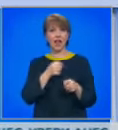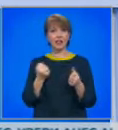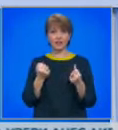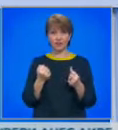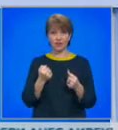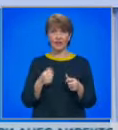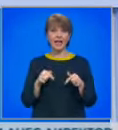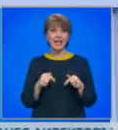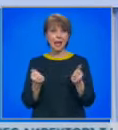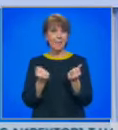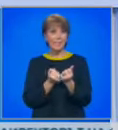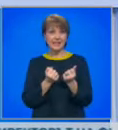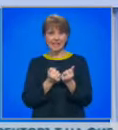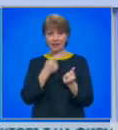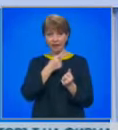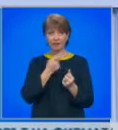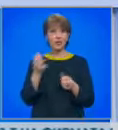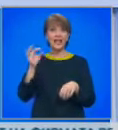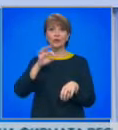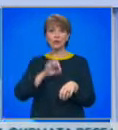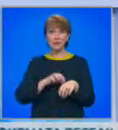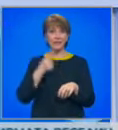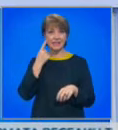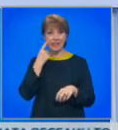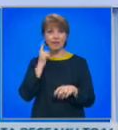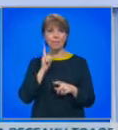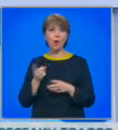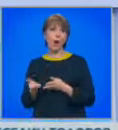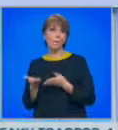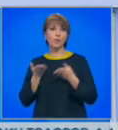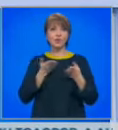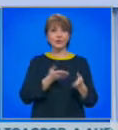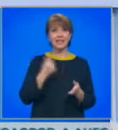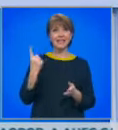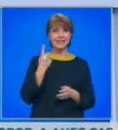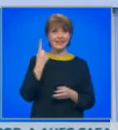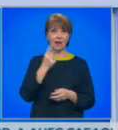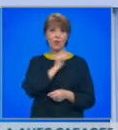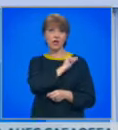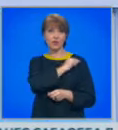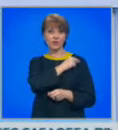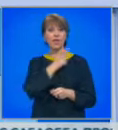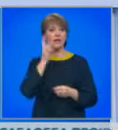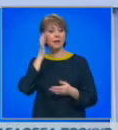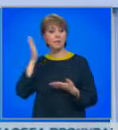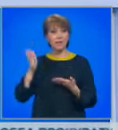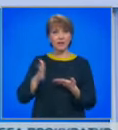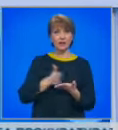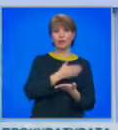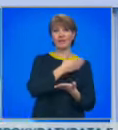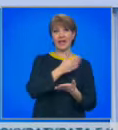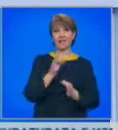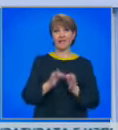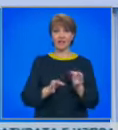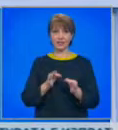които до сега бяха достъпни с тестове, вече могат да бъдат посещавани само от имунизирани или преболедували вирус. До затягане на мерките се